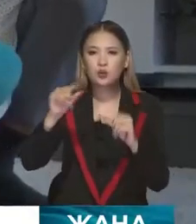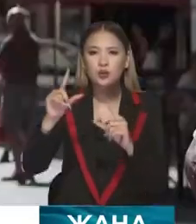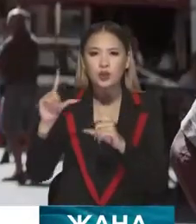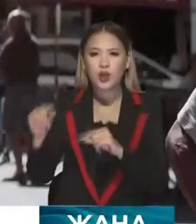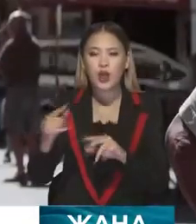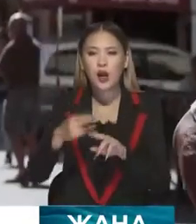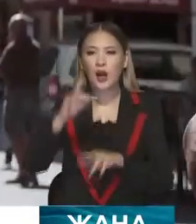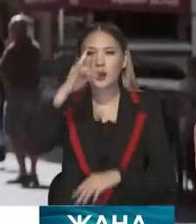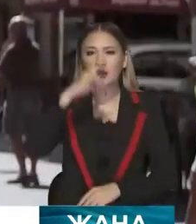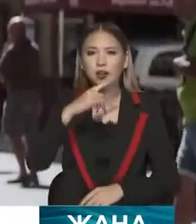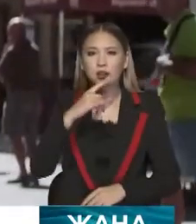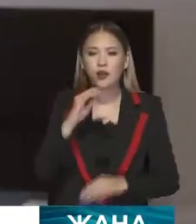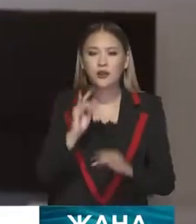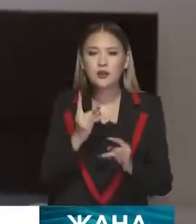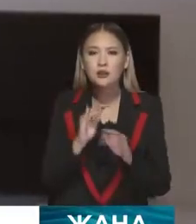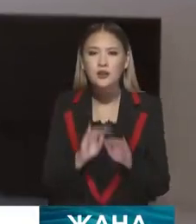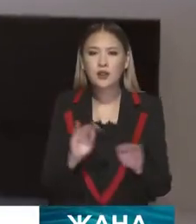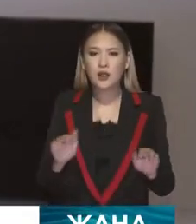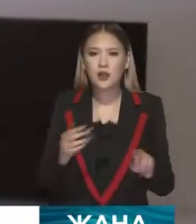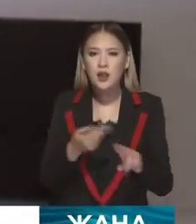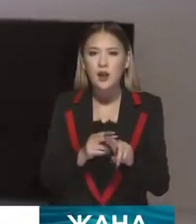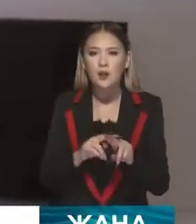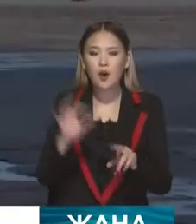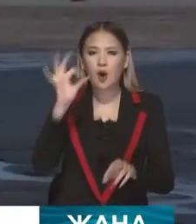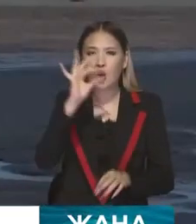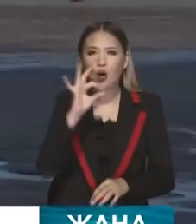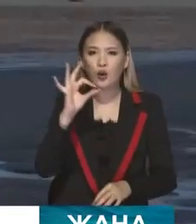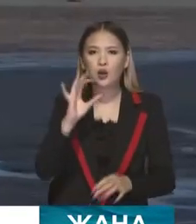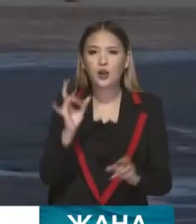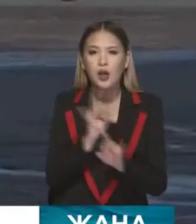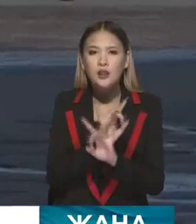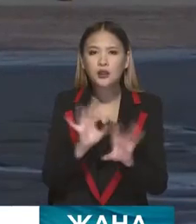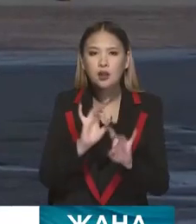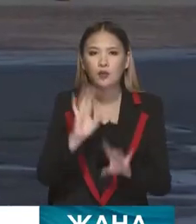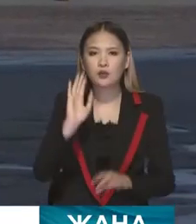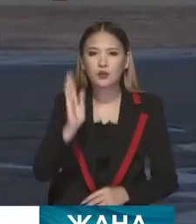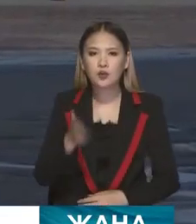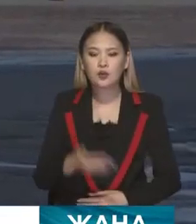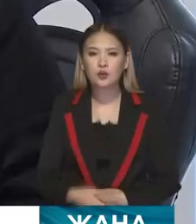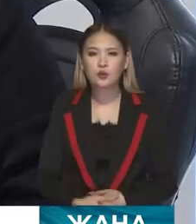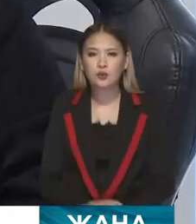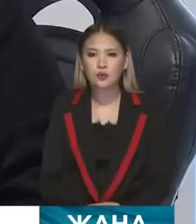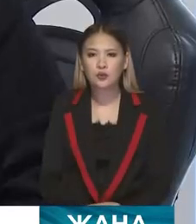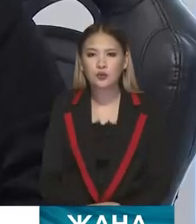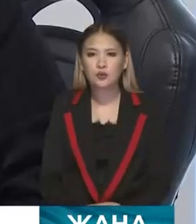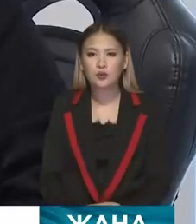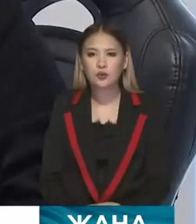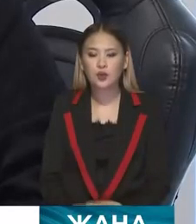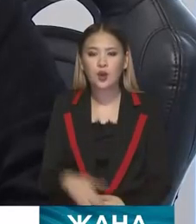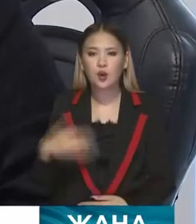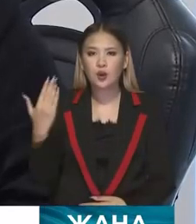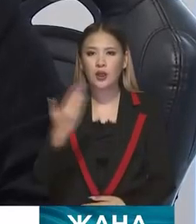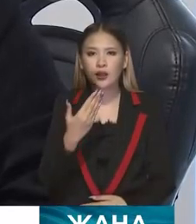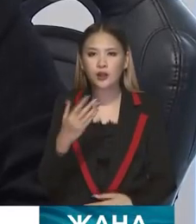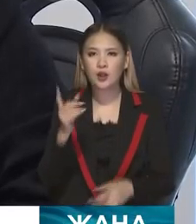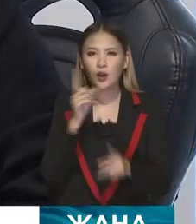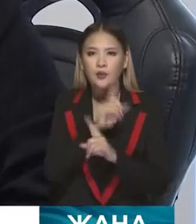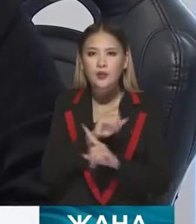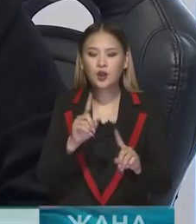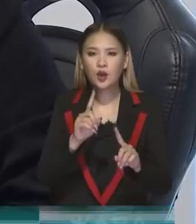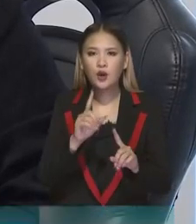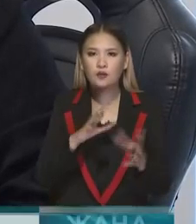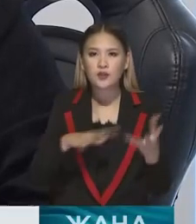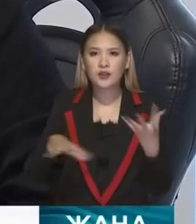шашылған қазақтардың тағдыры мен бастан кешкен оқиғалары жүрек тебірентпей қоймайды. Олардың ерекшелігі